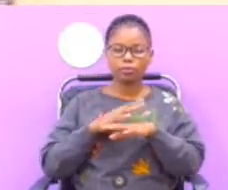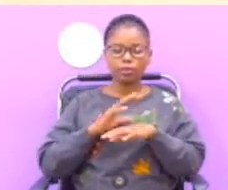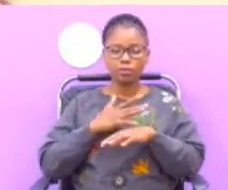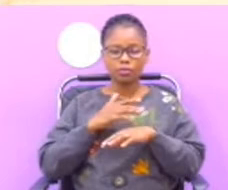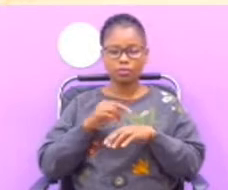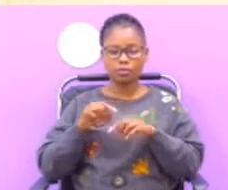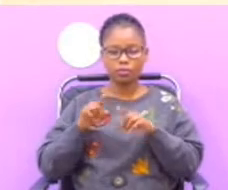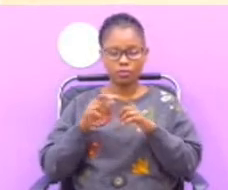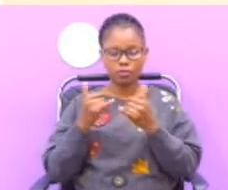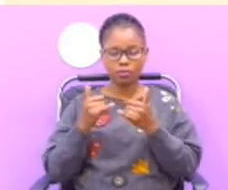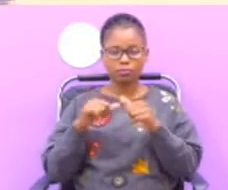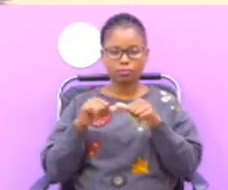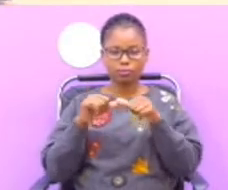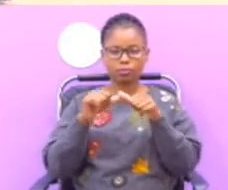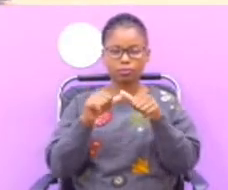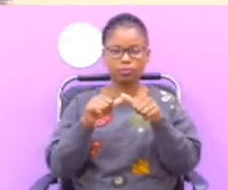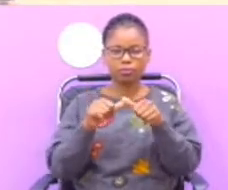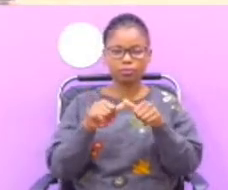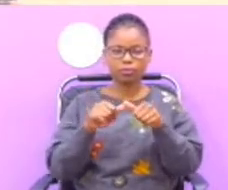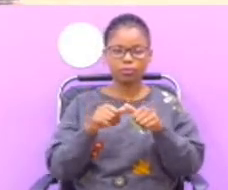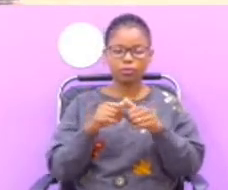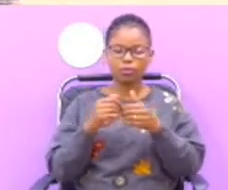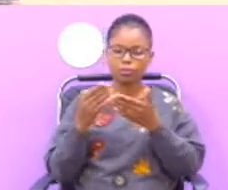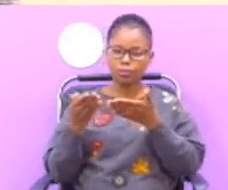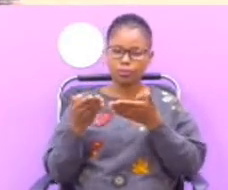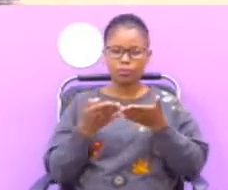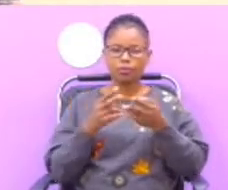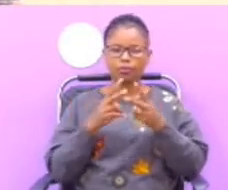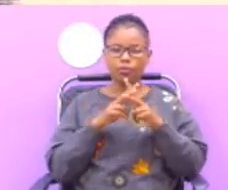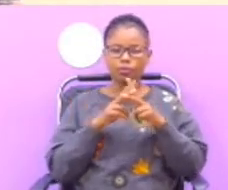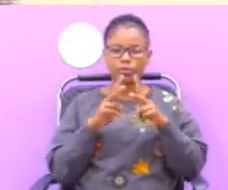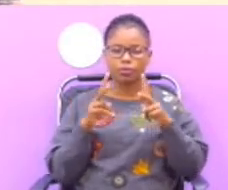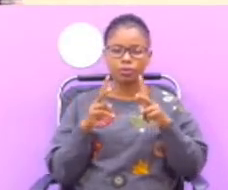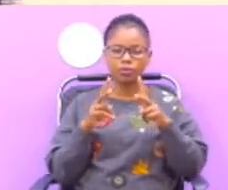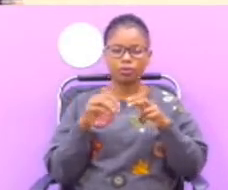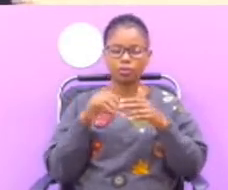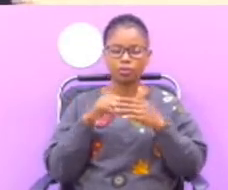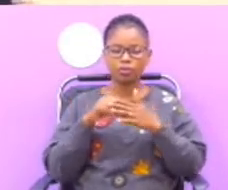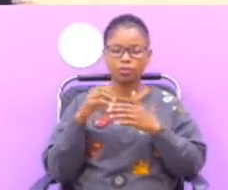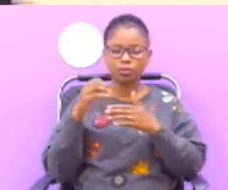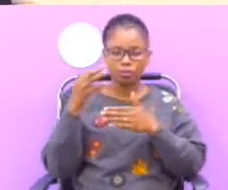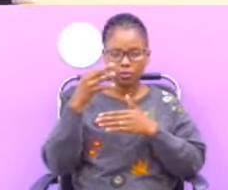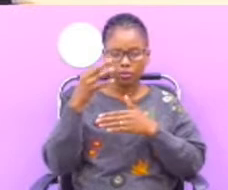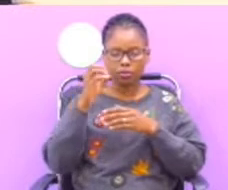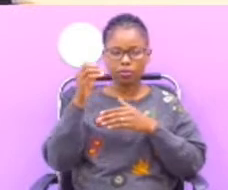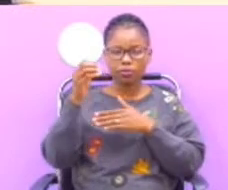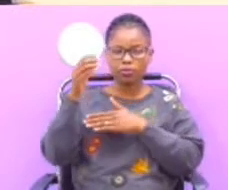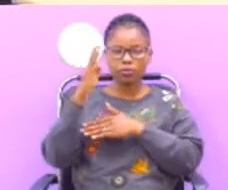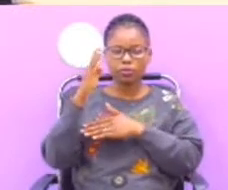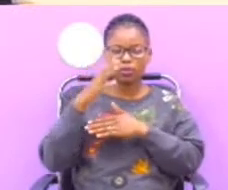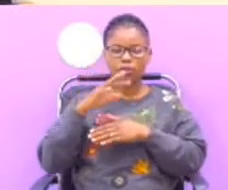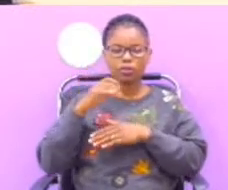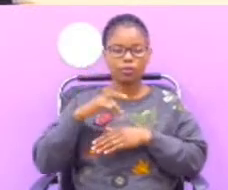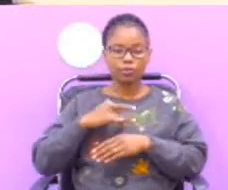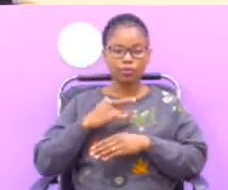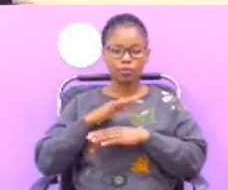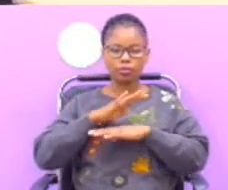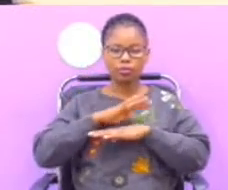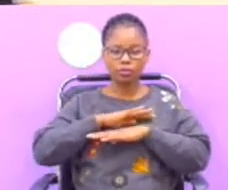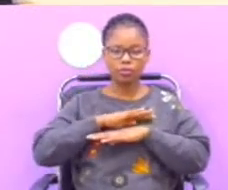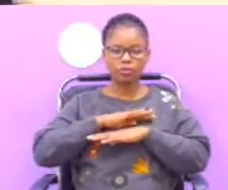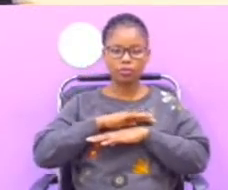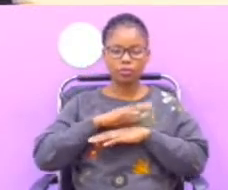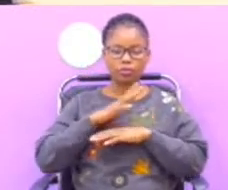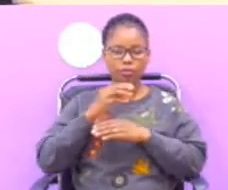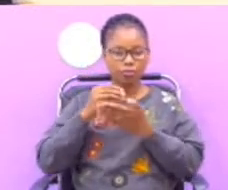inyuĩ wainĩ wa mũthenya wa ũmũthĩ mwĩ karibu sana ũtungata-inĩ ũyũ wa Ngai witũ na mũigue mũiganĩire